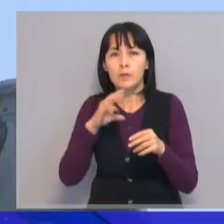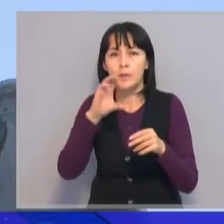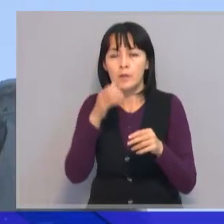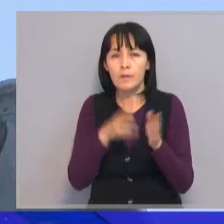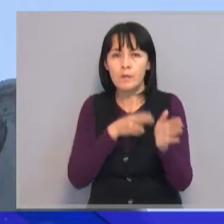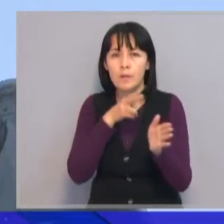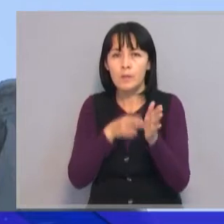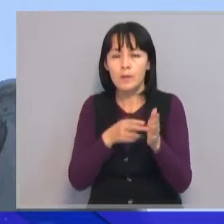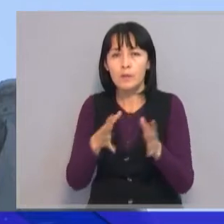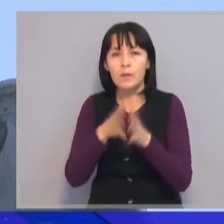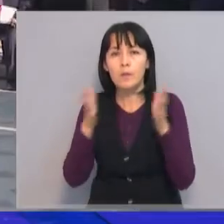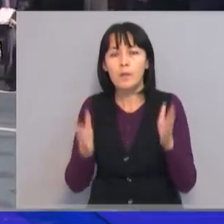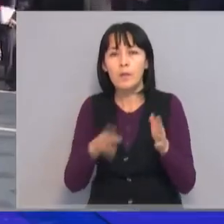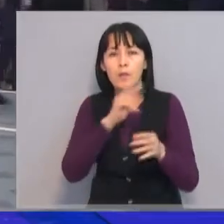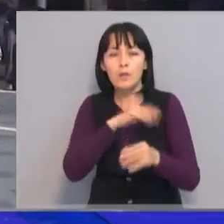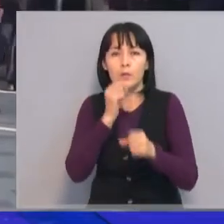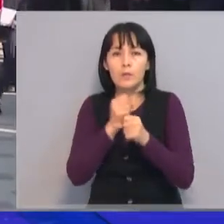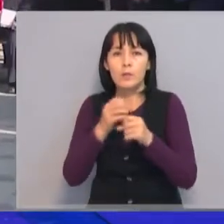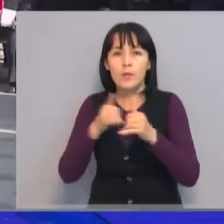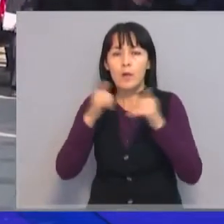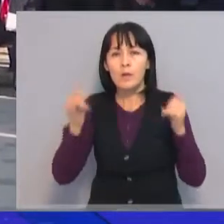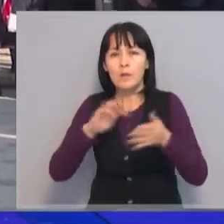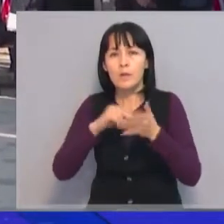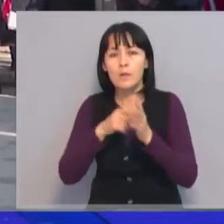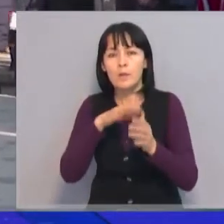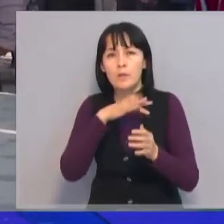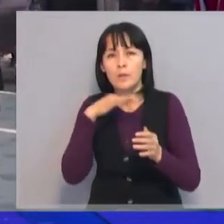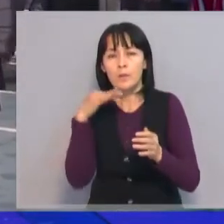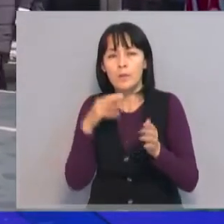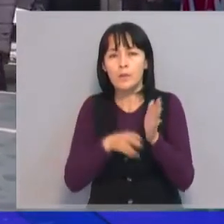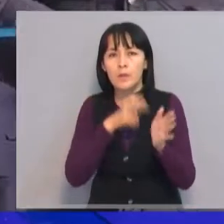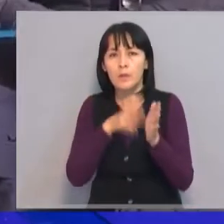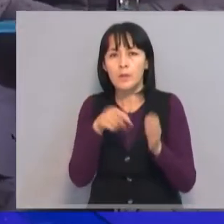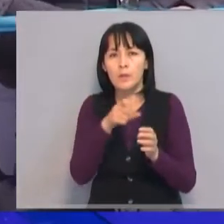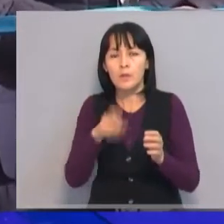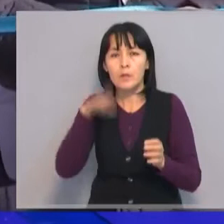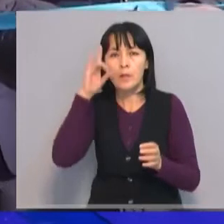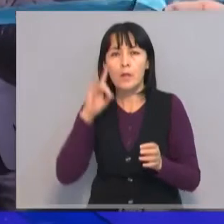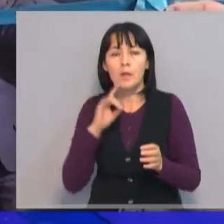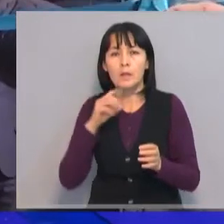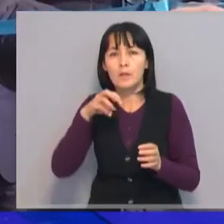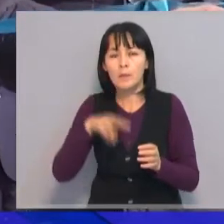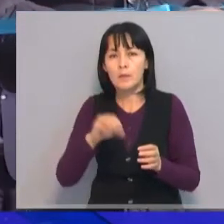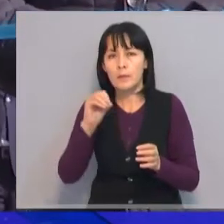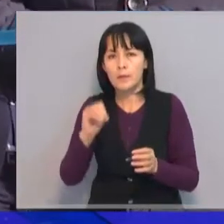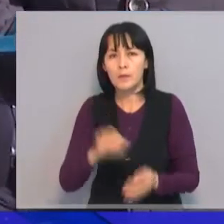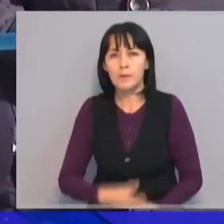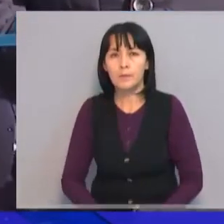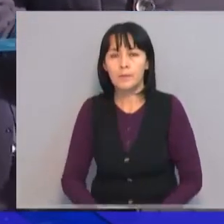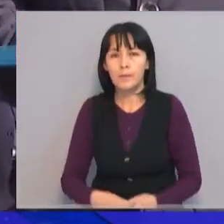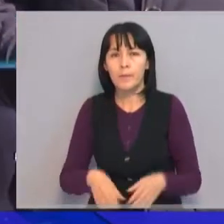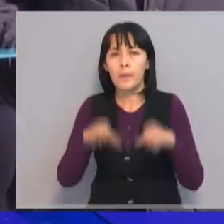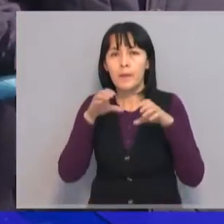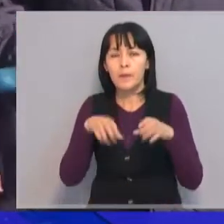Туркестана-Сибирской магистрали. Большой вклад в успешную реализацию проекта внесли почетный железнодорожник Казахстана Максуд Искендиров,